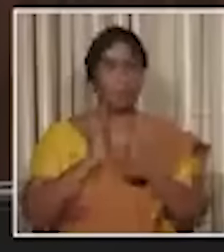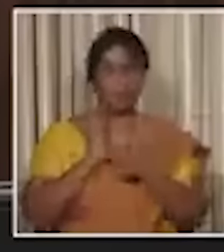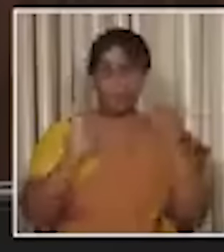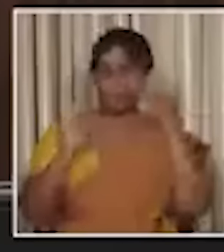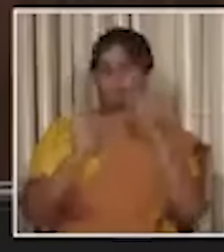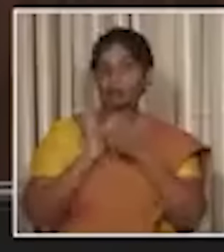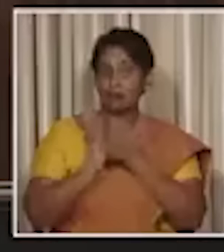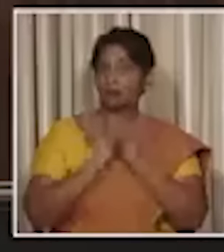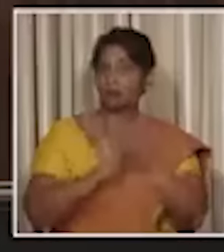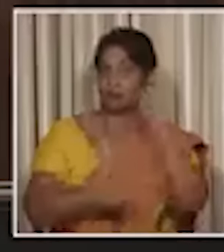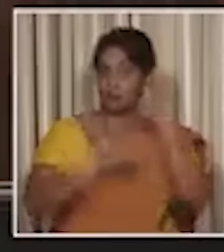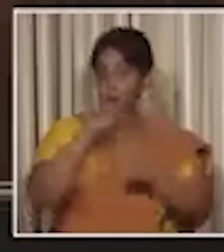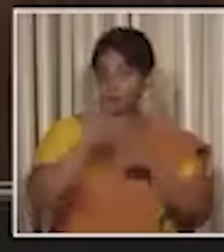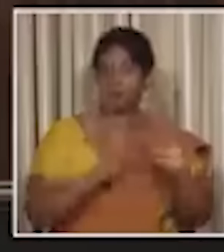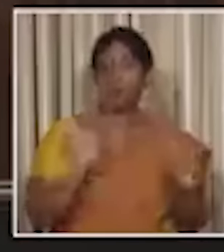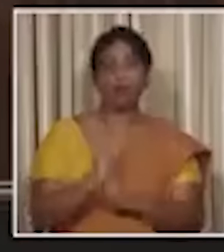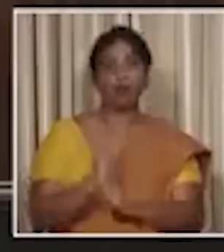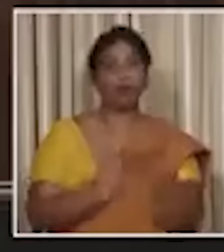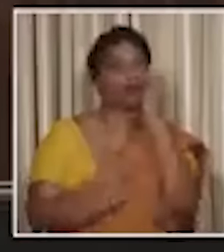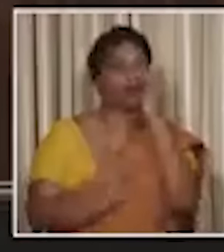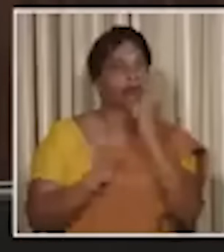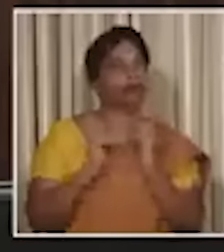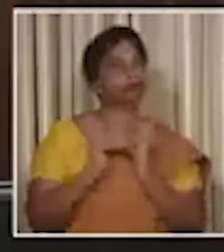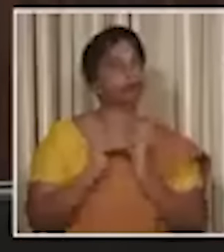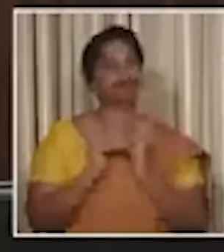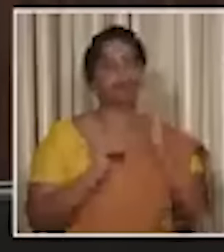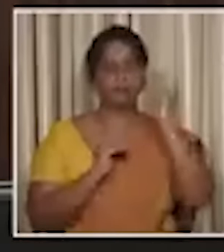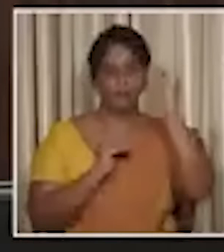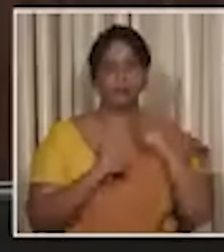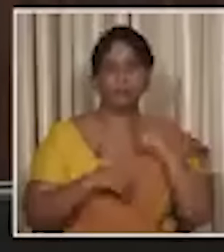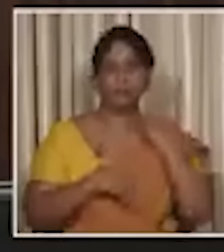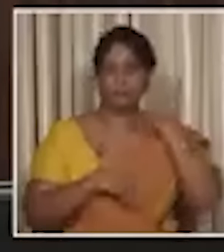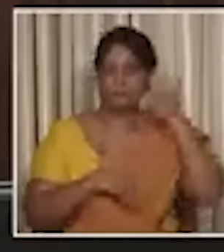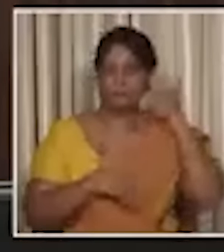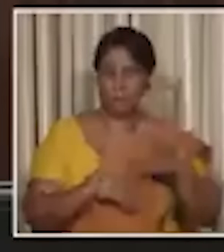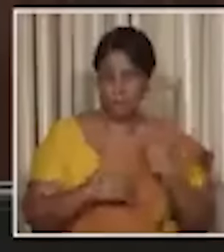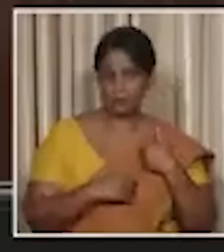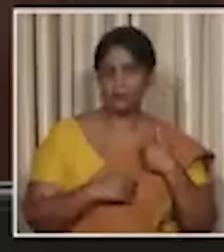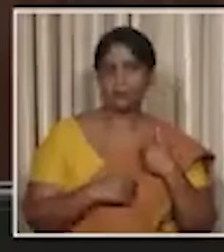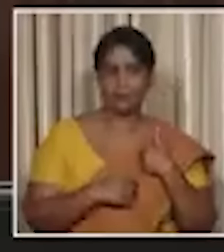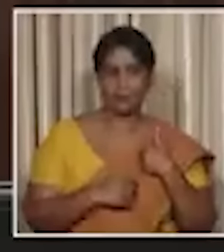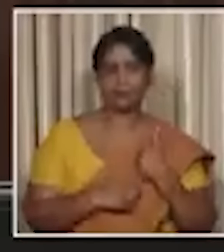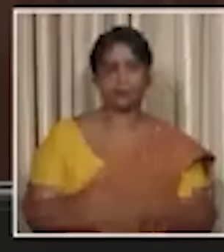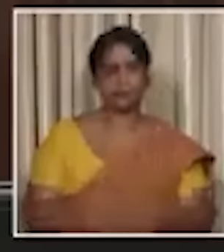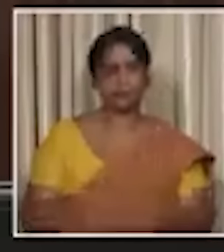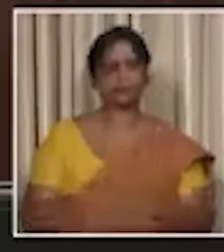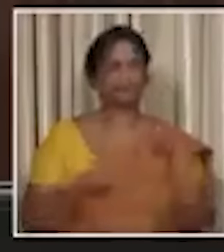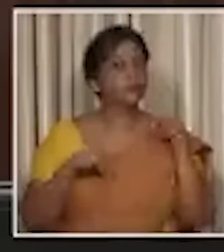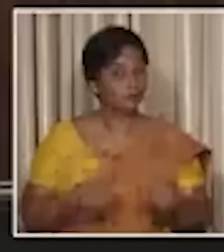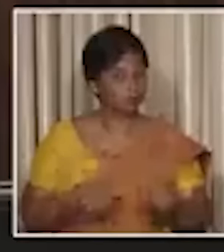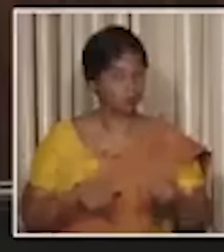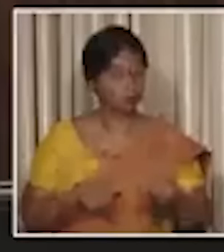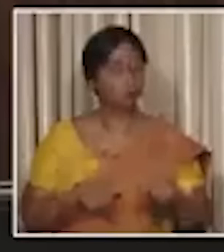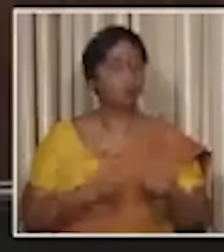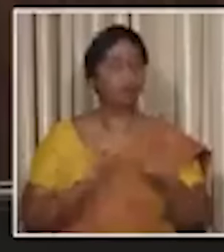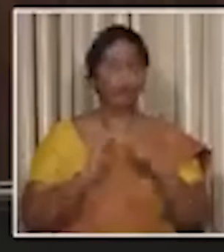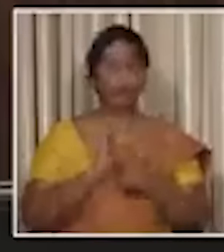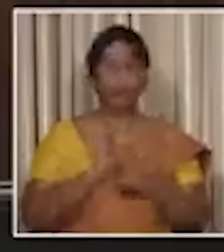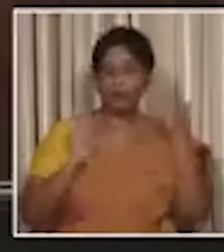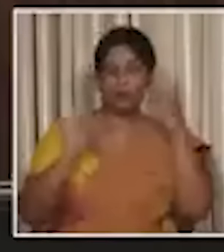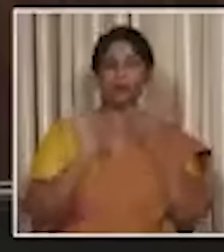பிரதான தொழிற்துறையிலிருந்தும் விலகி தொண்டு அடிப்படையில், அதாவது நாட்டின் மீது கொண்ட பட்டின் அடிப்படையில் இந்த வேலை திட்டத்துக்காக தமது